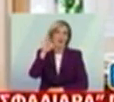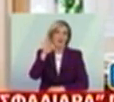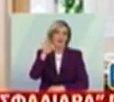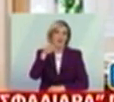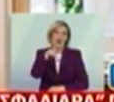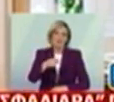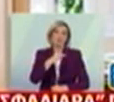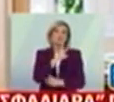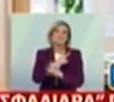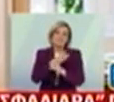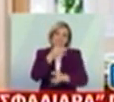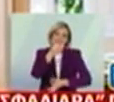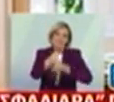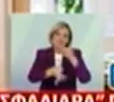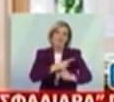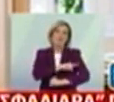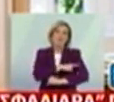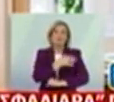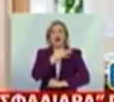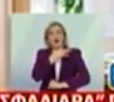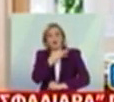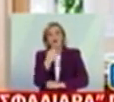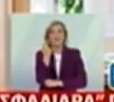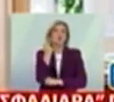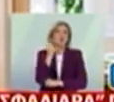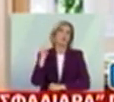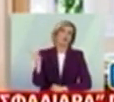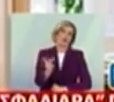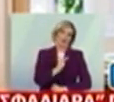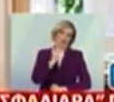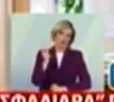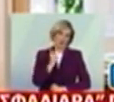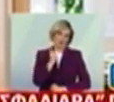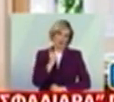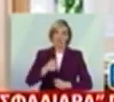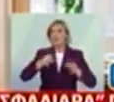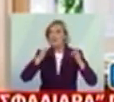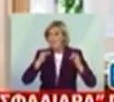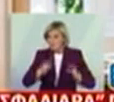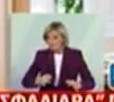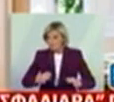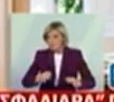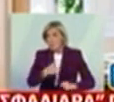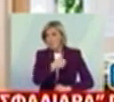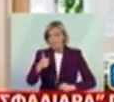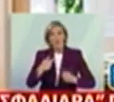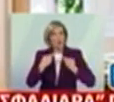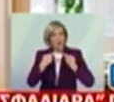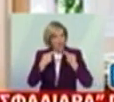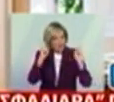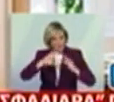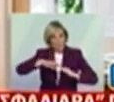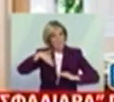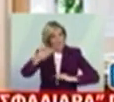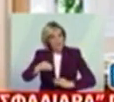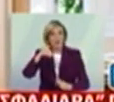δώσει, θα αναφερθεί έτσι διεξοδικά στο τι έχει το συγκεκριμένο νομοσχέδιο. Ναι. Δεν έχουμε δει ακόμα τις λεπτομέρειες